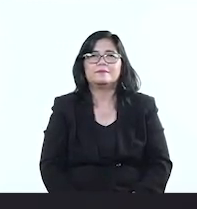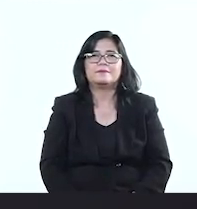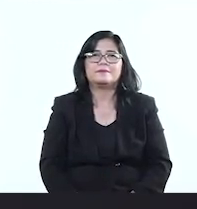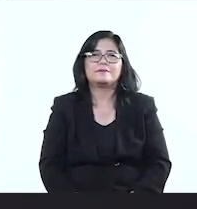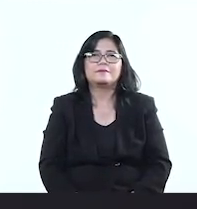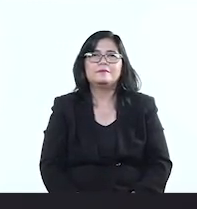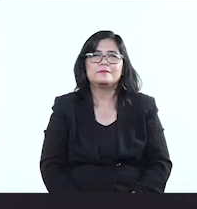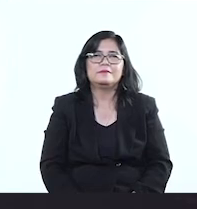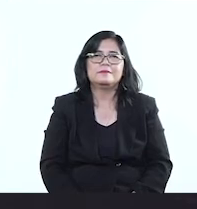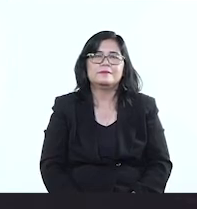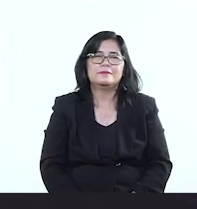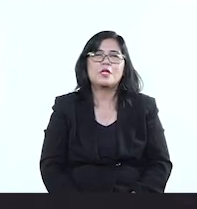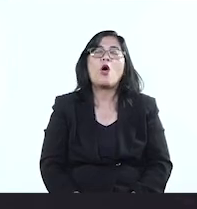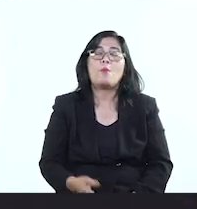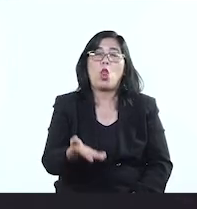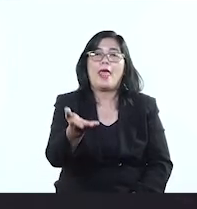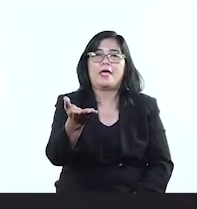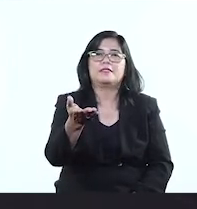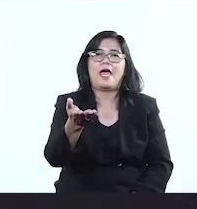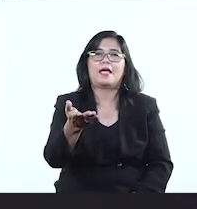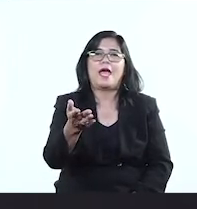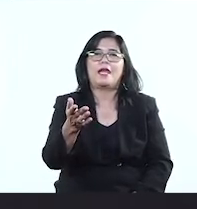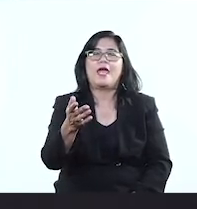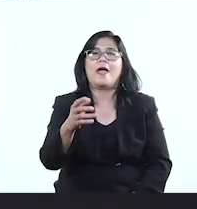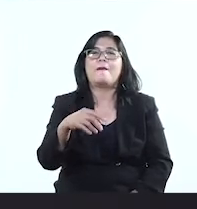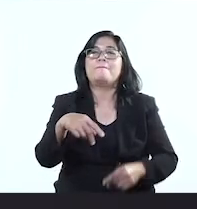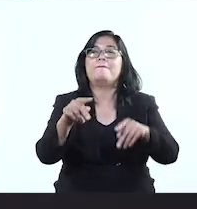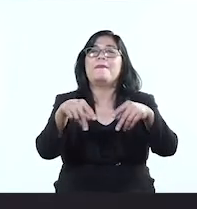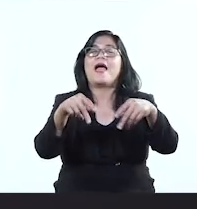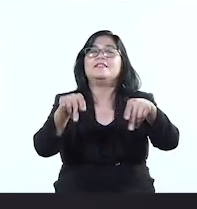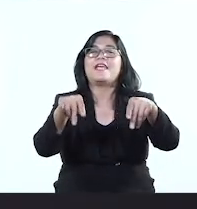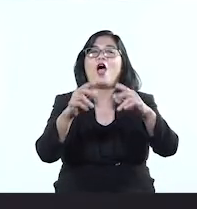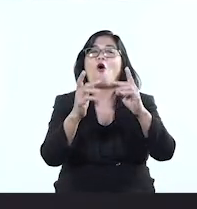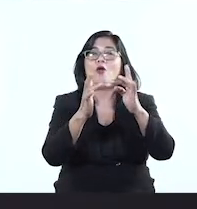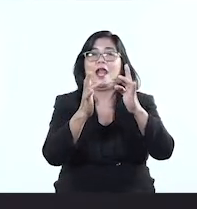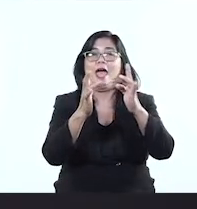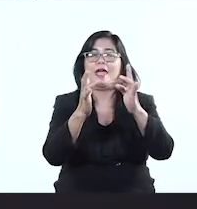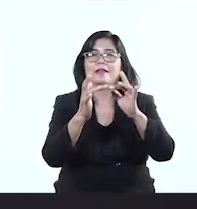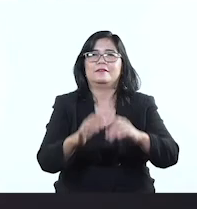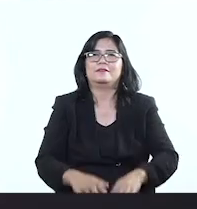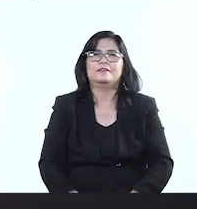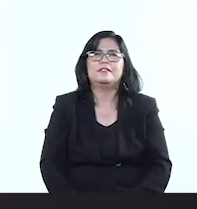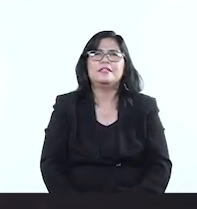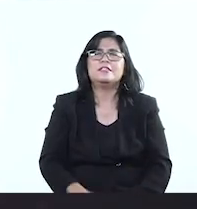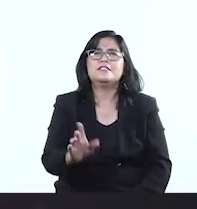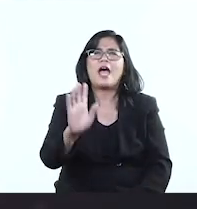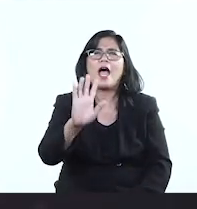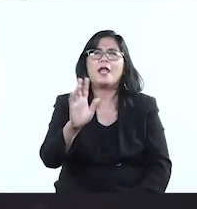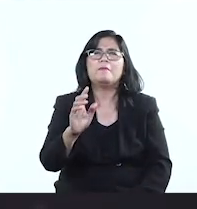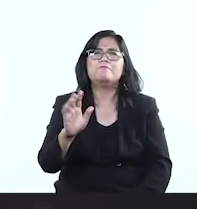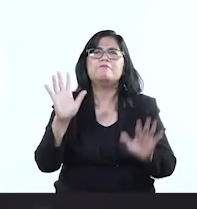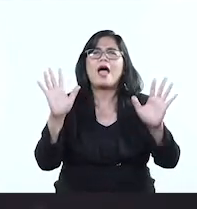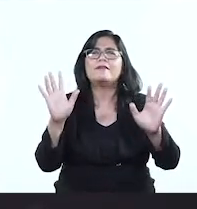Hai saya tidak menajiskan Hai online-online itu Hai tadi boleh jangan tertipu